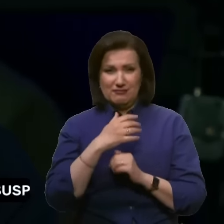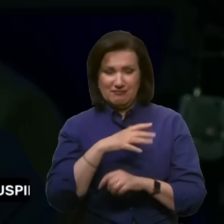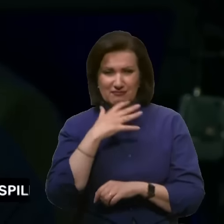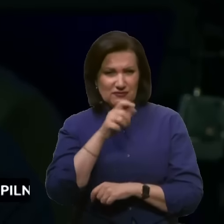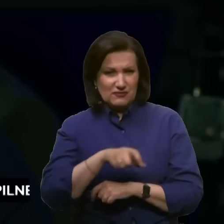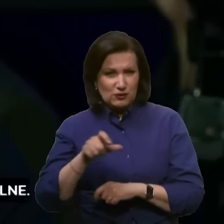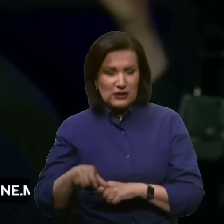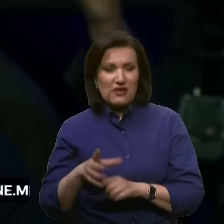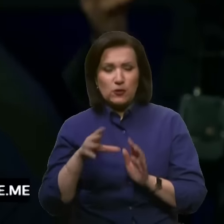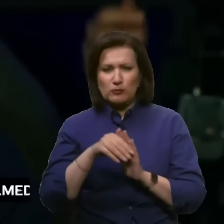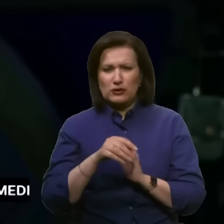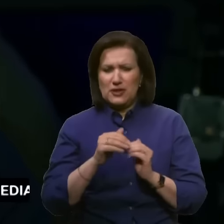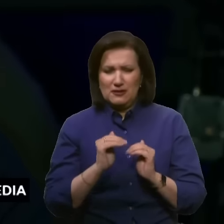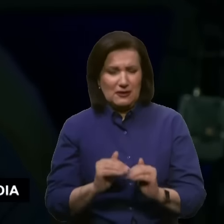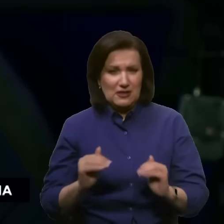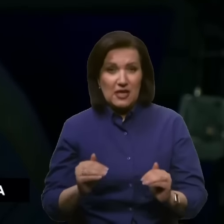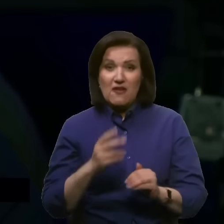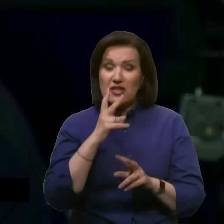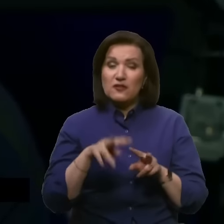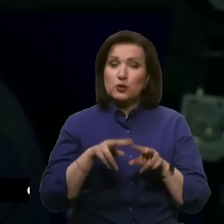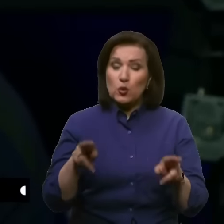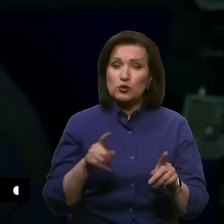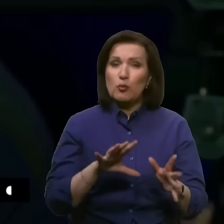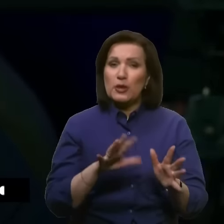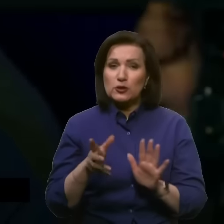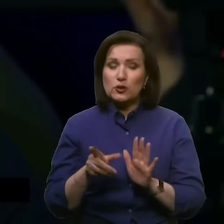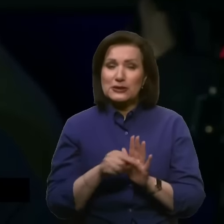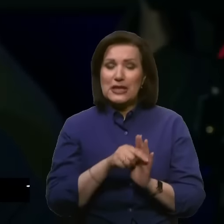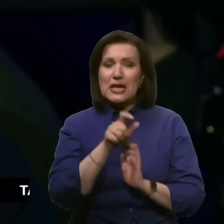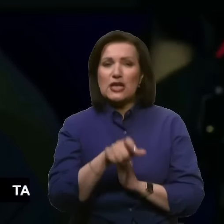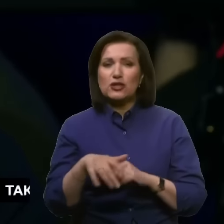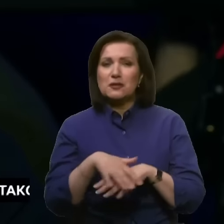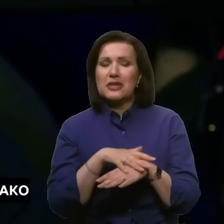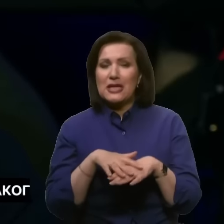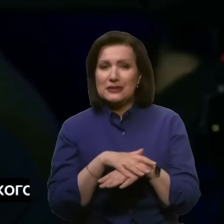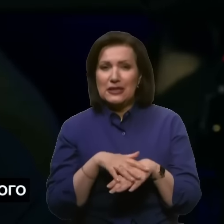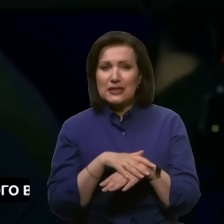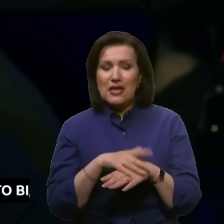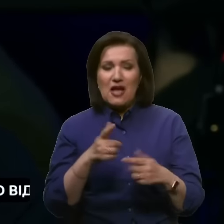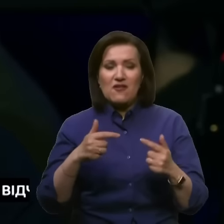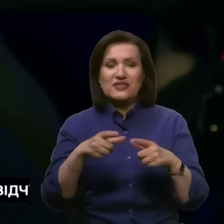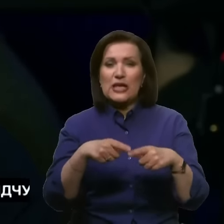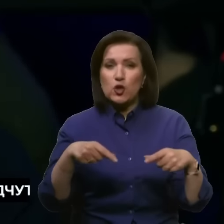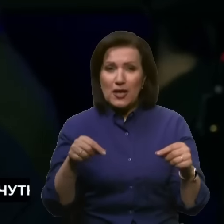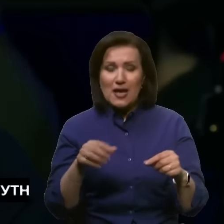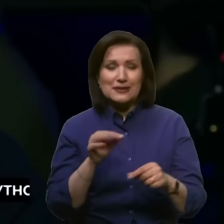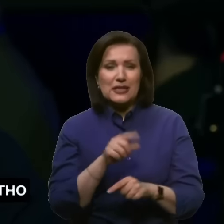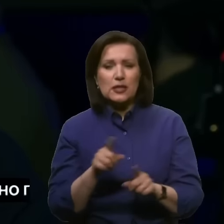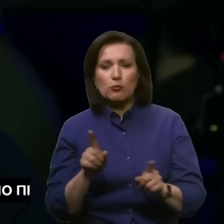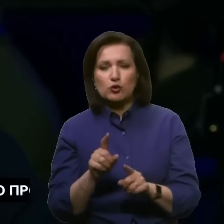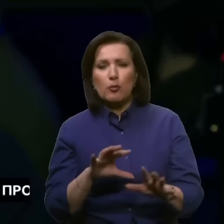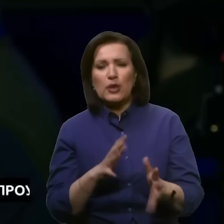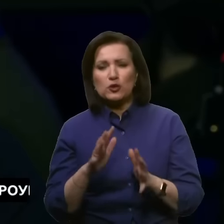ли вы какое-либо сходство между тем, что произошло с гражданским населением в секторе Газа, и тем,